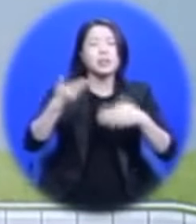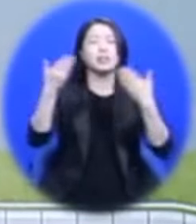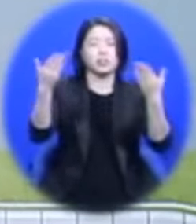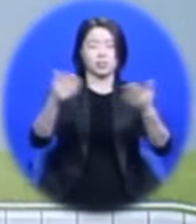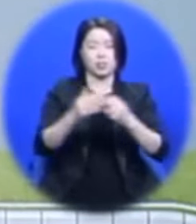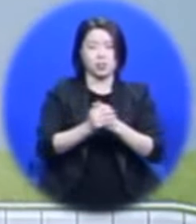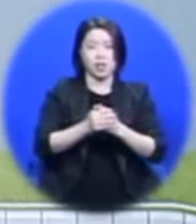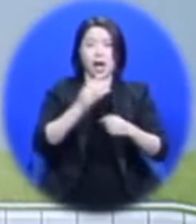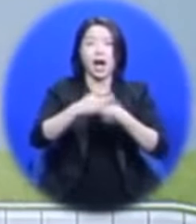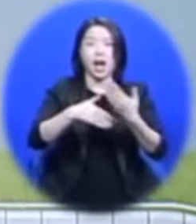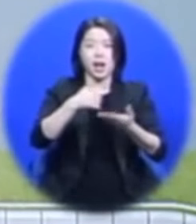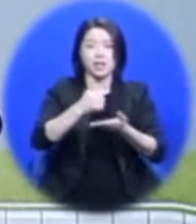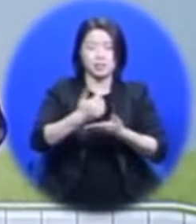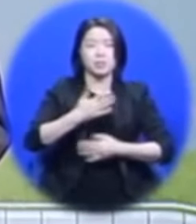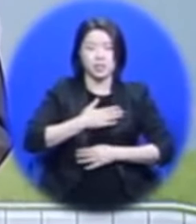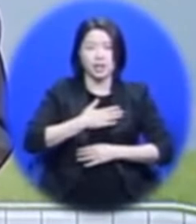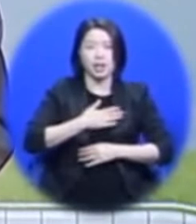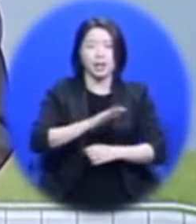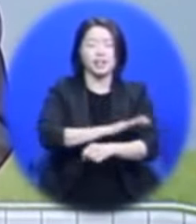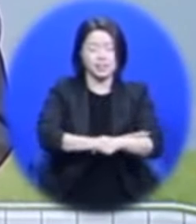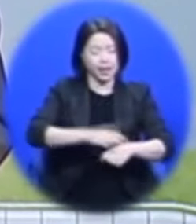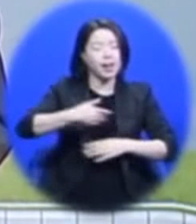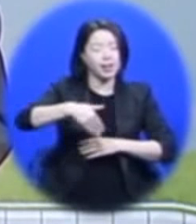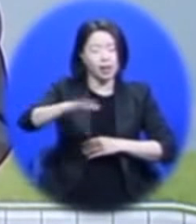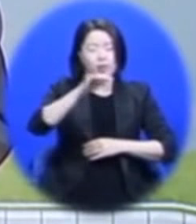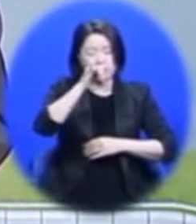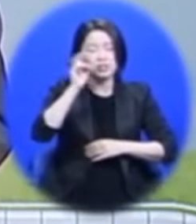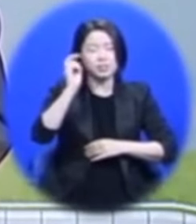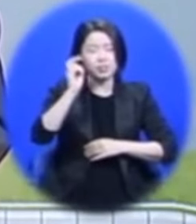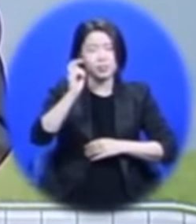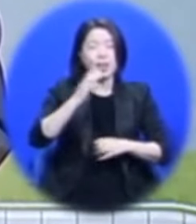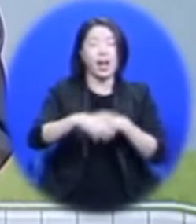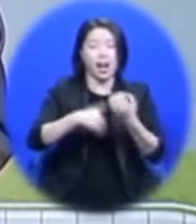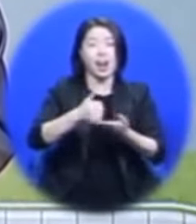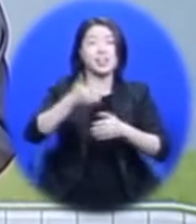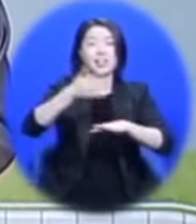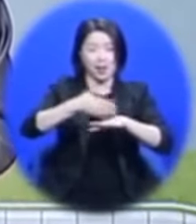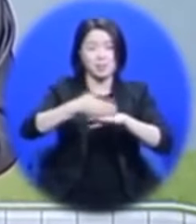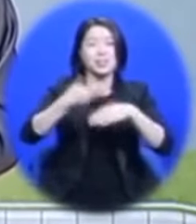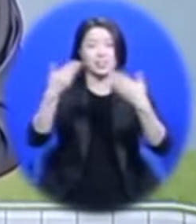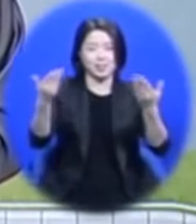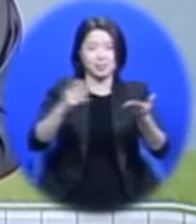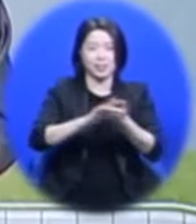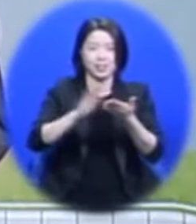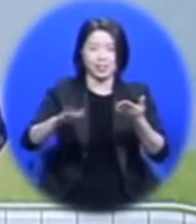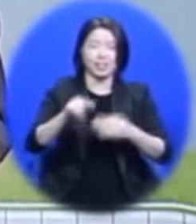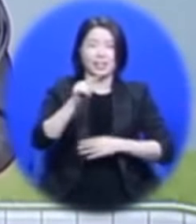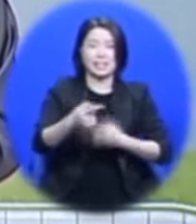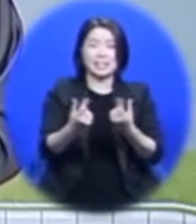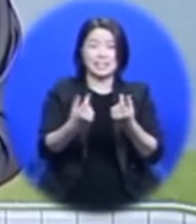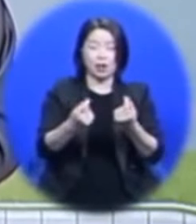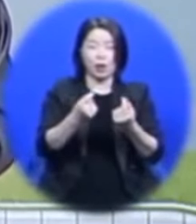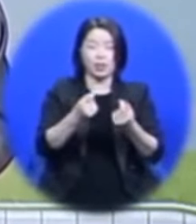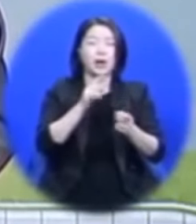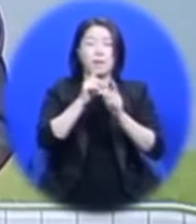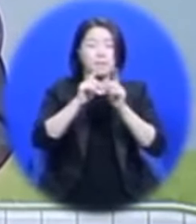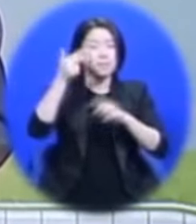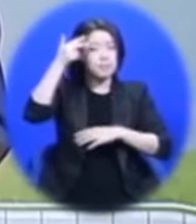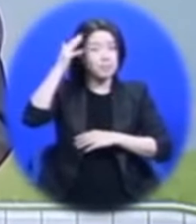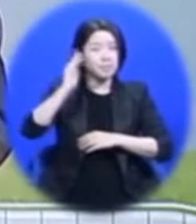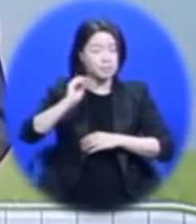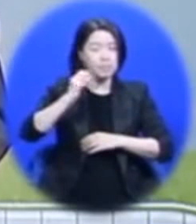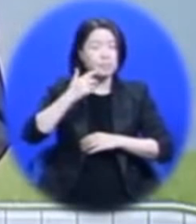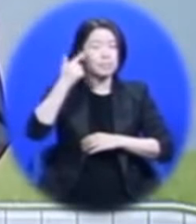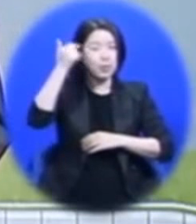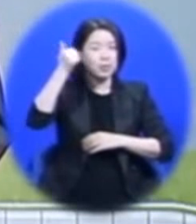드렸습니다. 하나님, 제가 지금 잘 가고 있는 거군요. 하나님 감사합니다. 그랬다는 웨슬레 목사님의 일화를